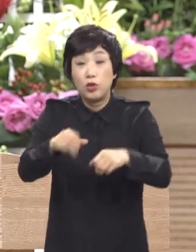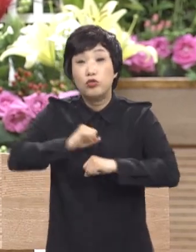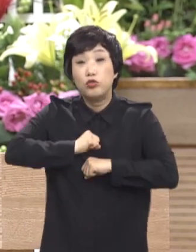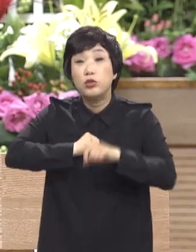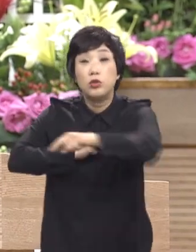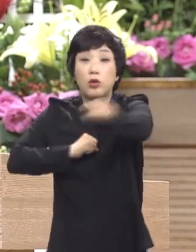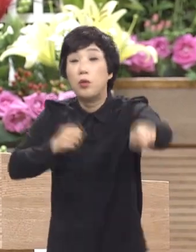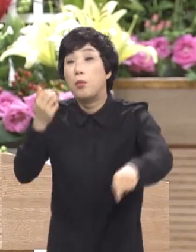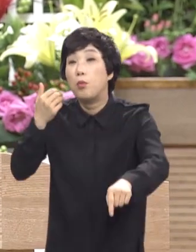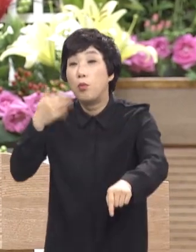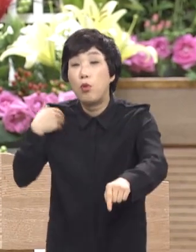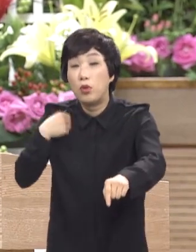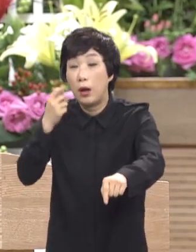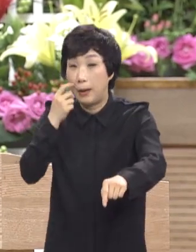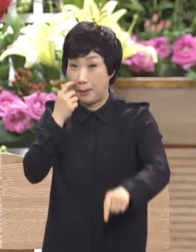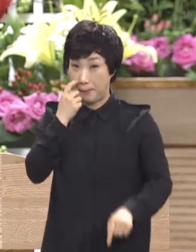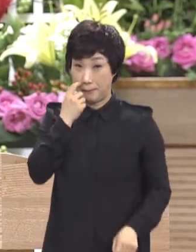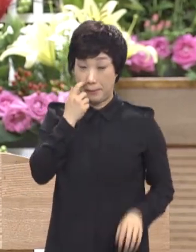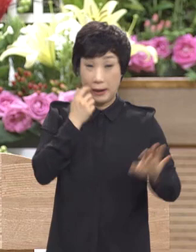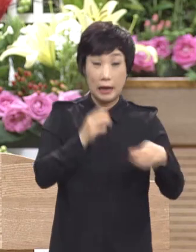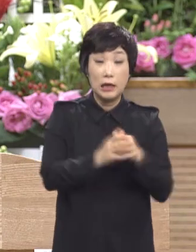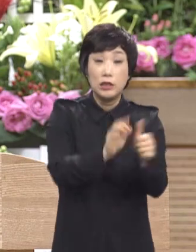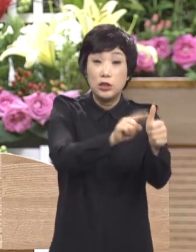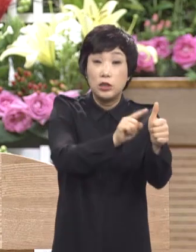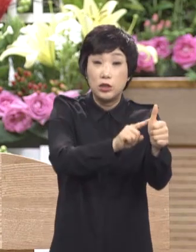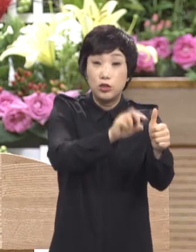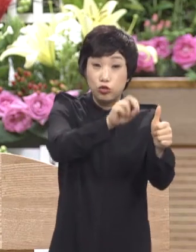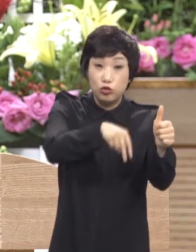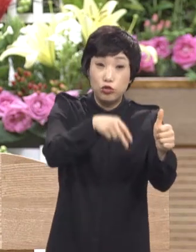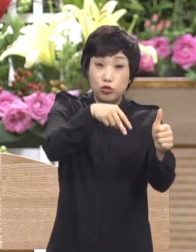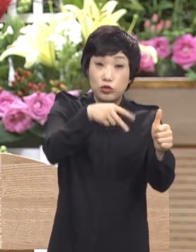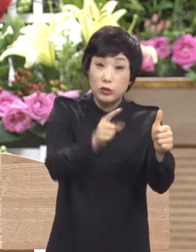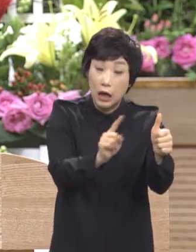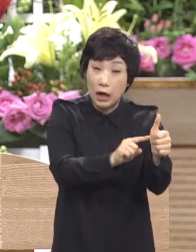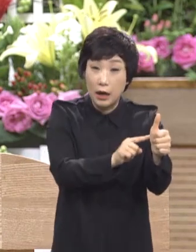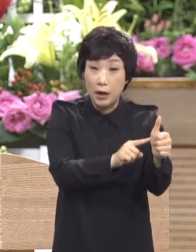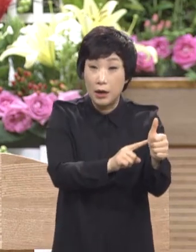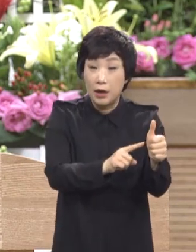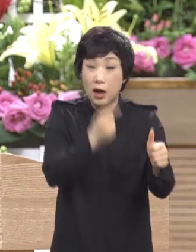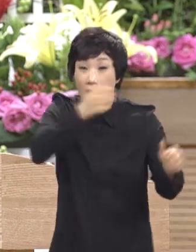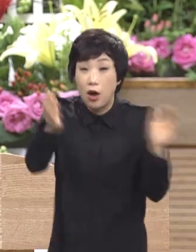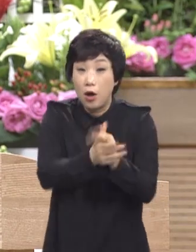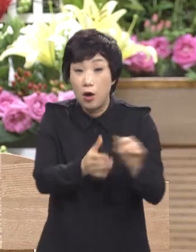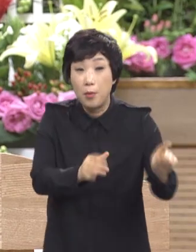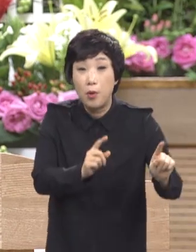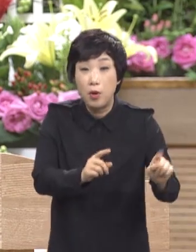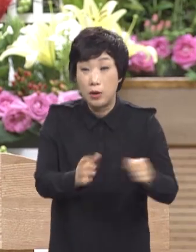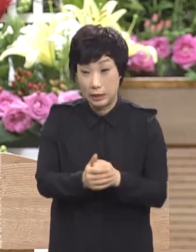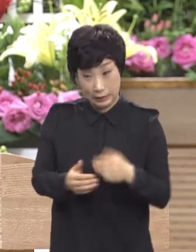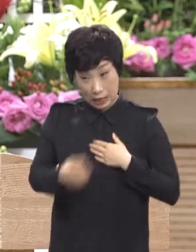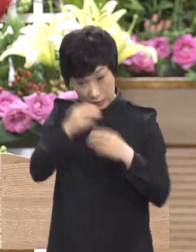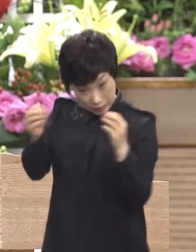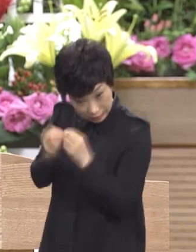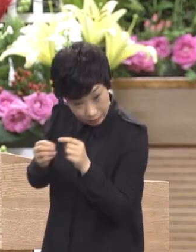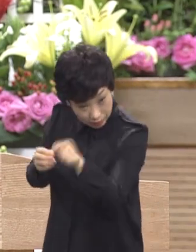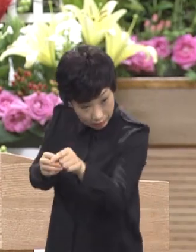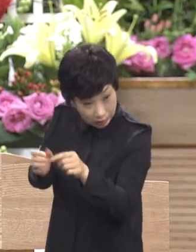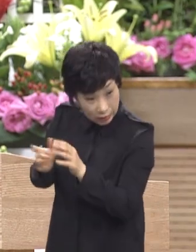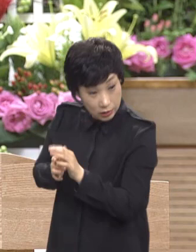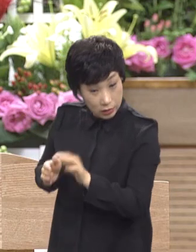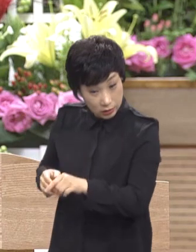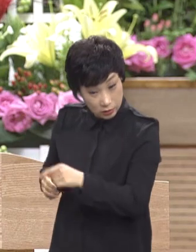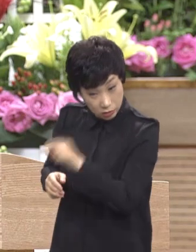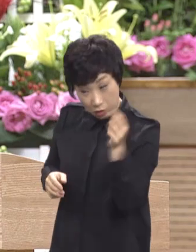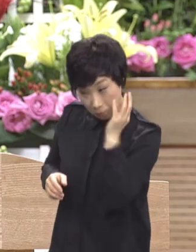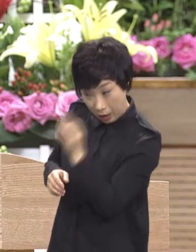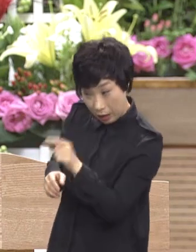사람들이. 내가 입을 맞추는 자가 예수다. 잡아가라. 어떻게 제자가 예수님을 돈